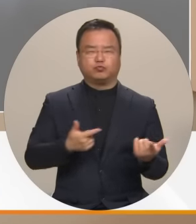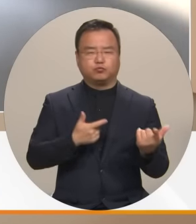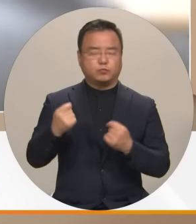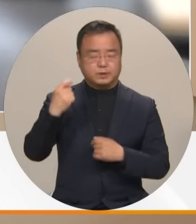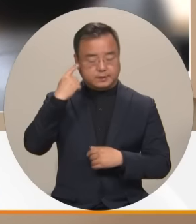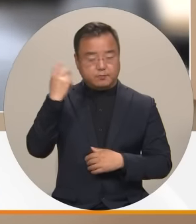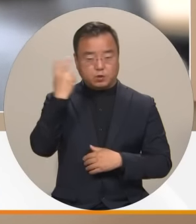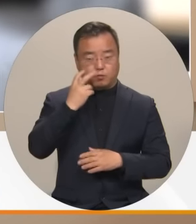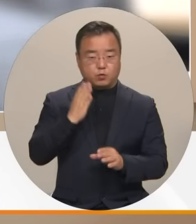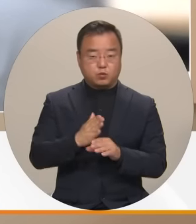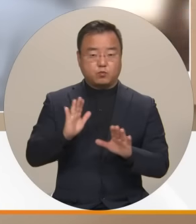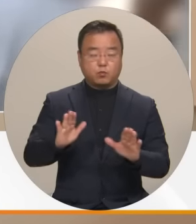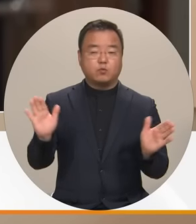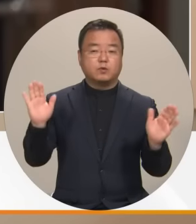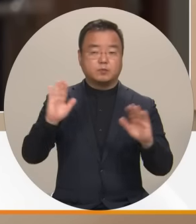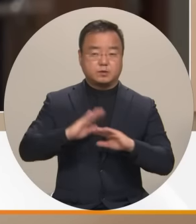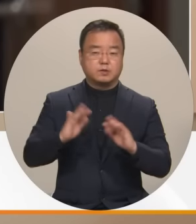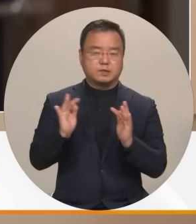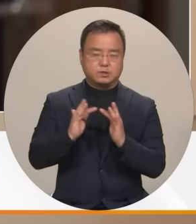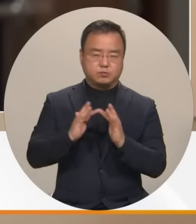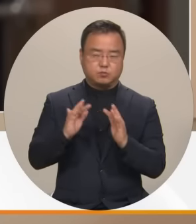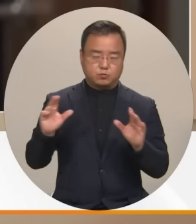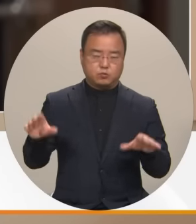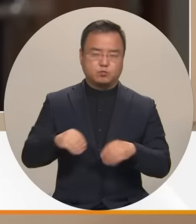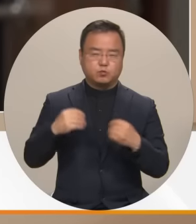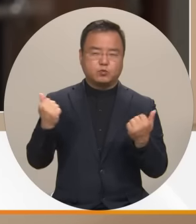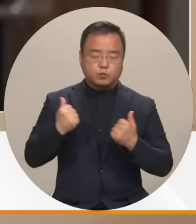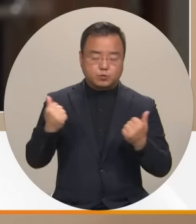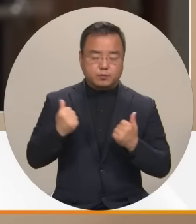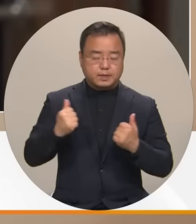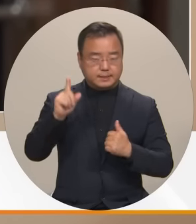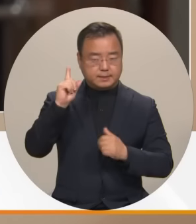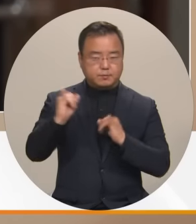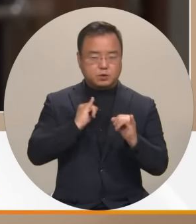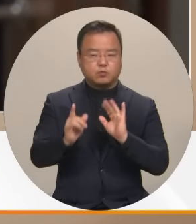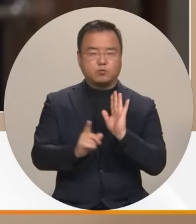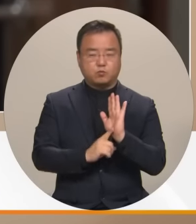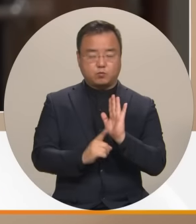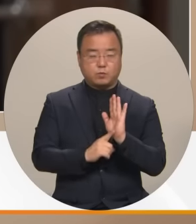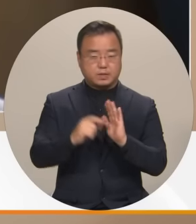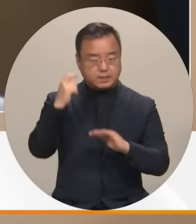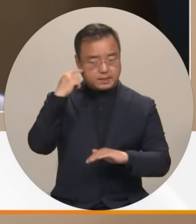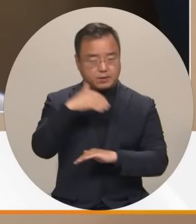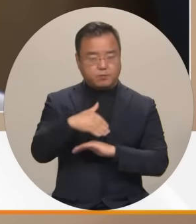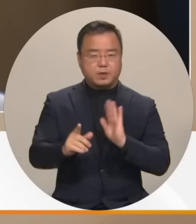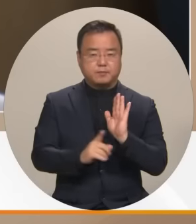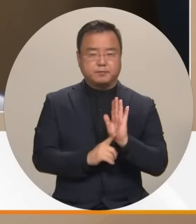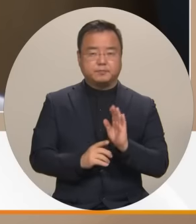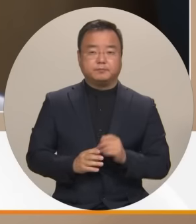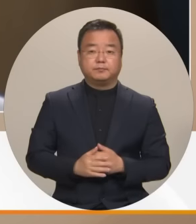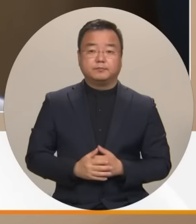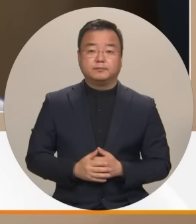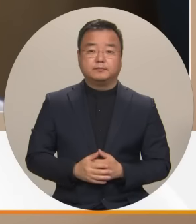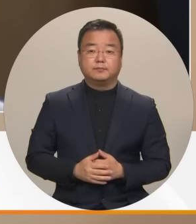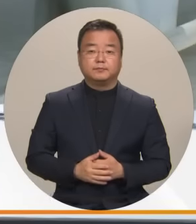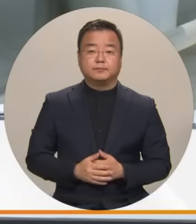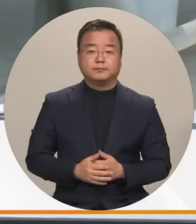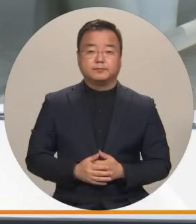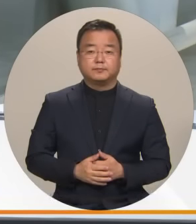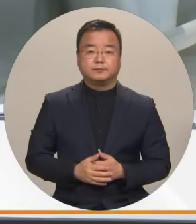오늘 저녁 온라인 총회를 열어 이같은 진료 재조정 방안을 논의하고 내일 기자회견을 통해 향후 을 밝 밝힐 예정입니다 예